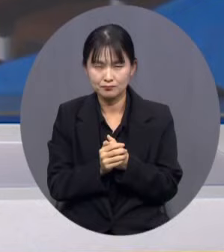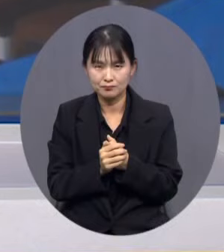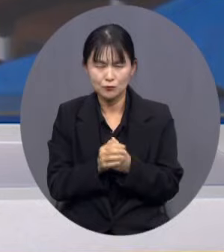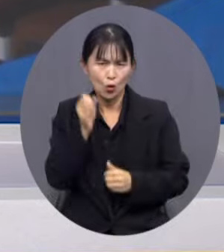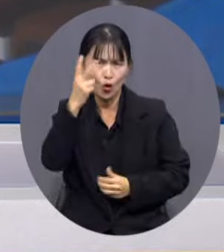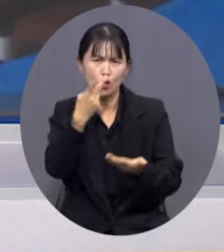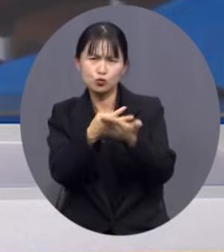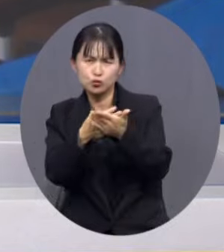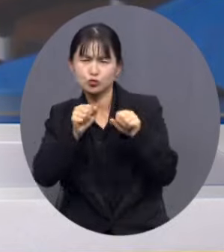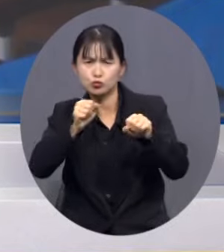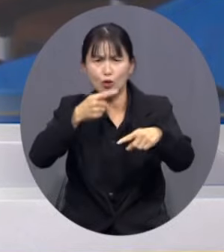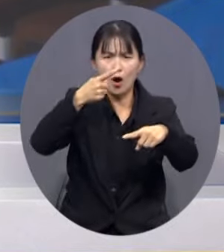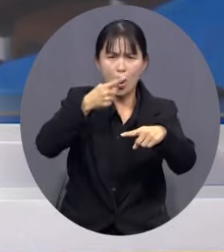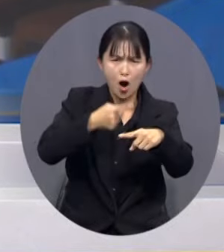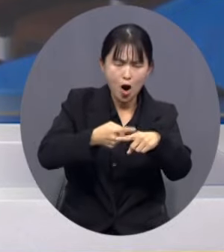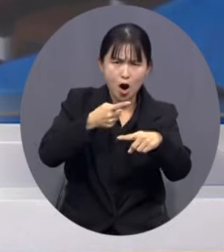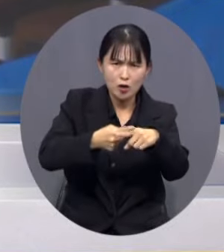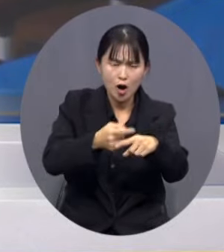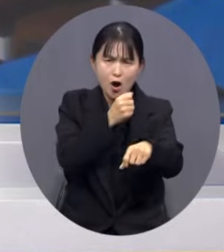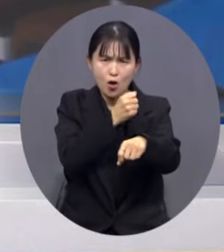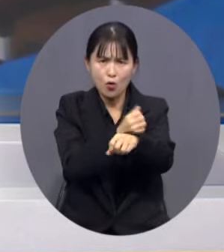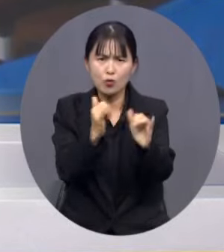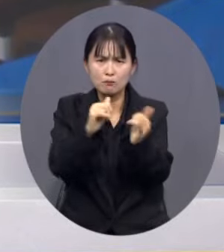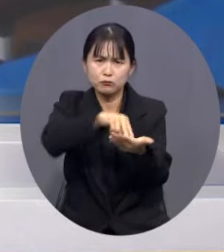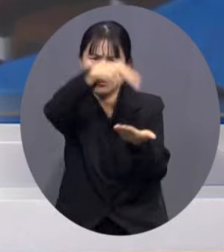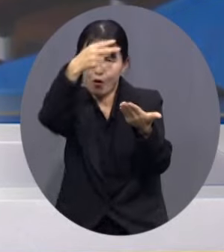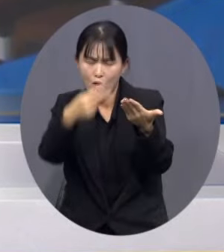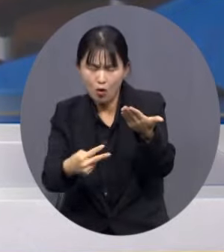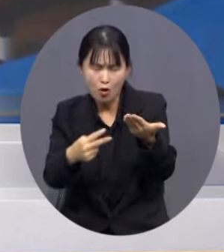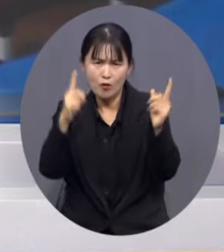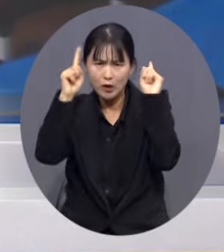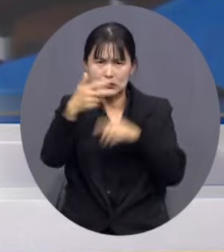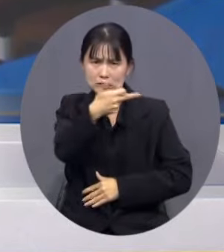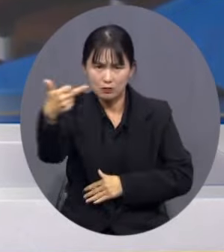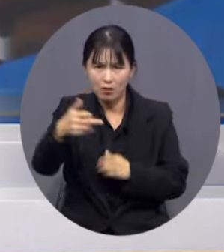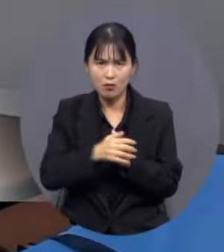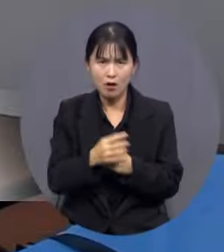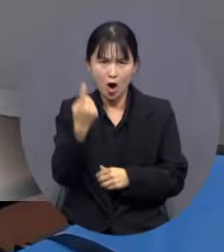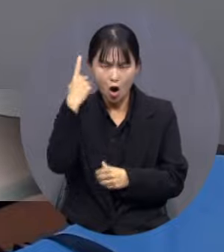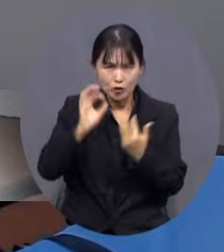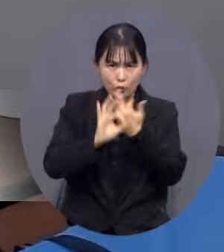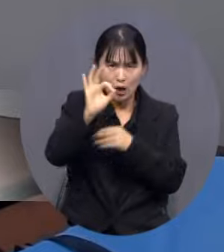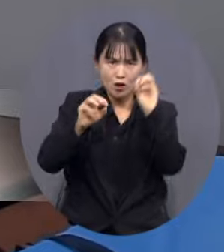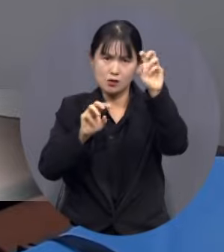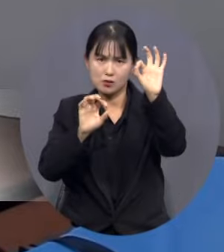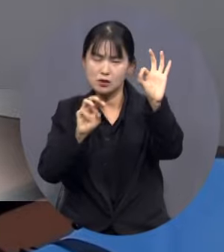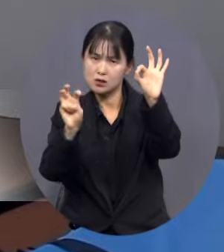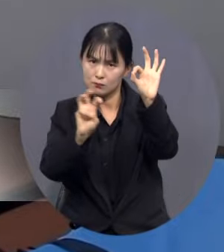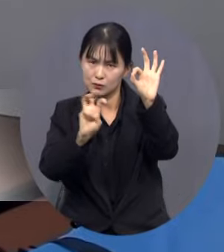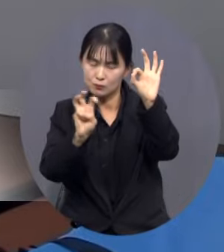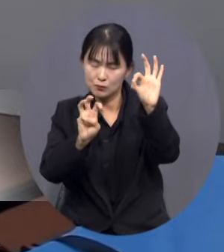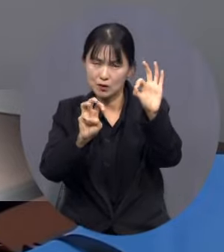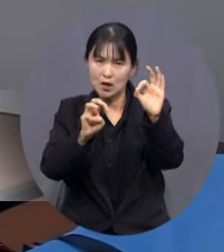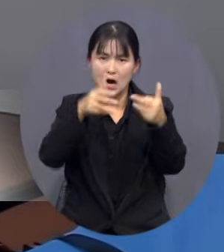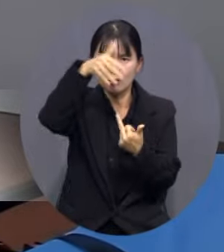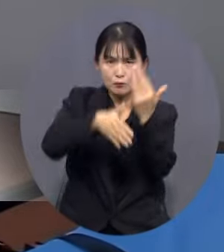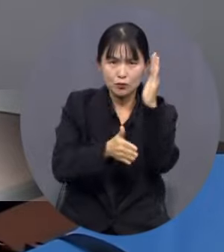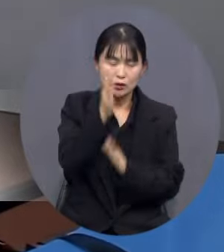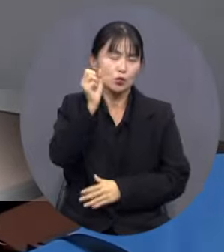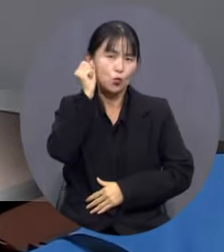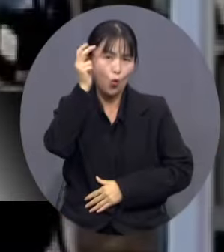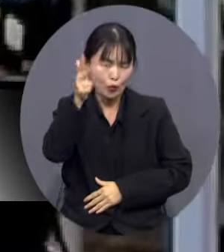호텔 유리창 청소를 하던 노동자가 작업 도중 추락해 크게 다쳤습니다. 어제 오전 10시 반쯤 서귀포시 색달동의 한